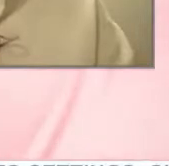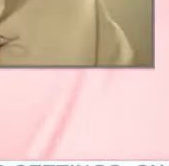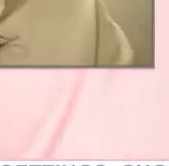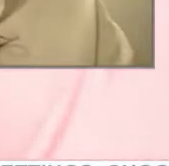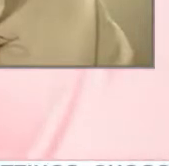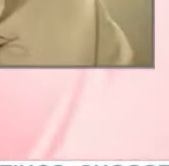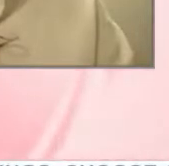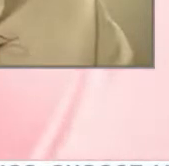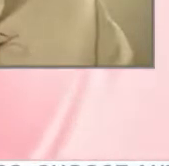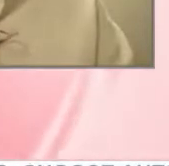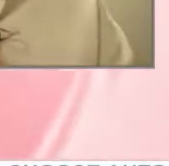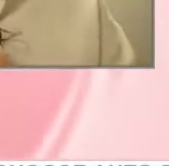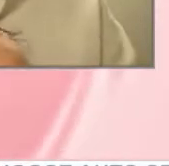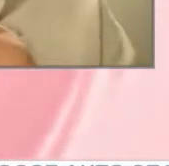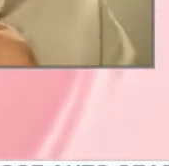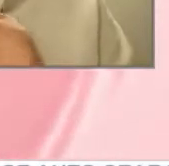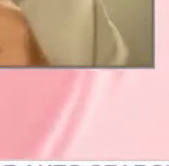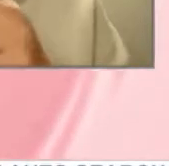i-donate?